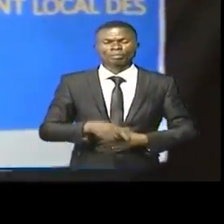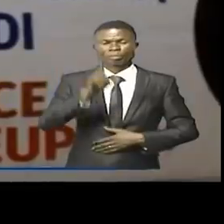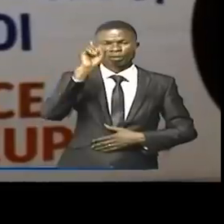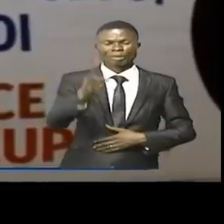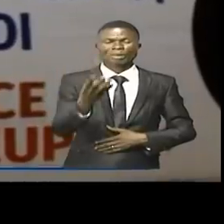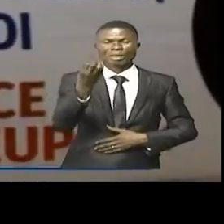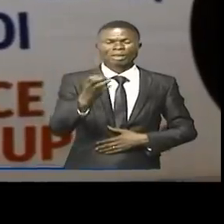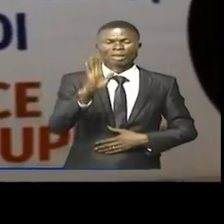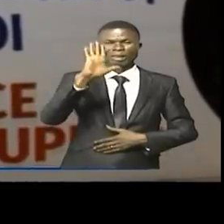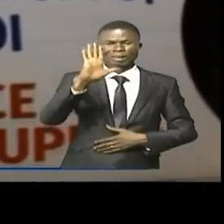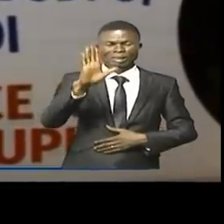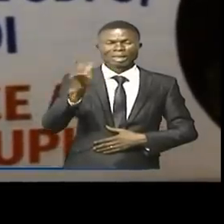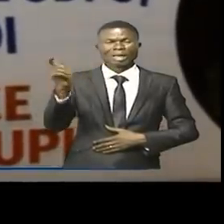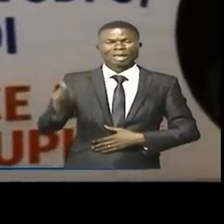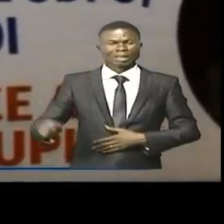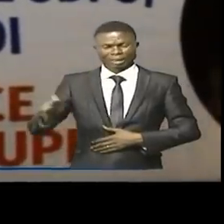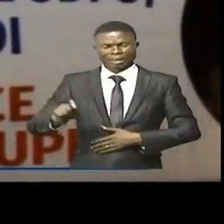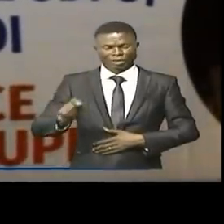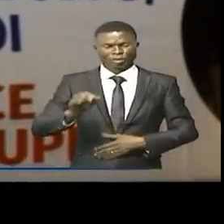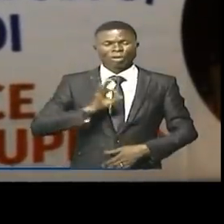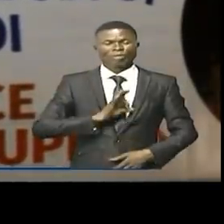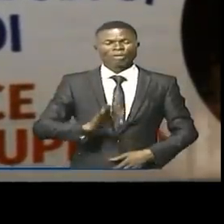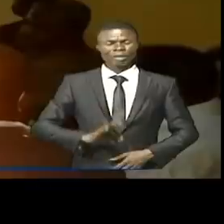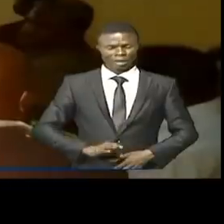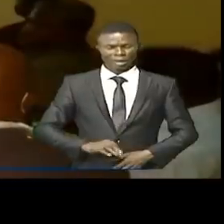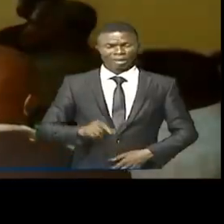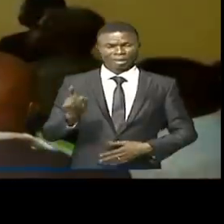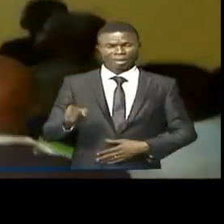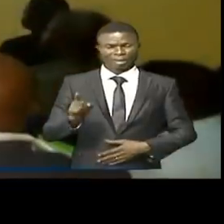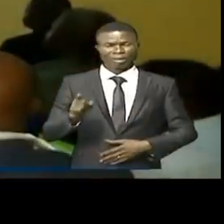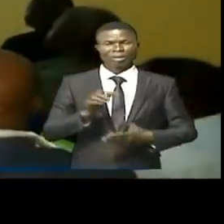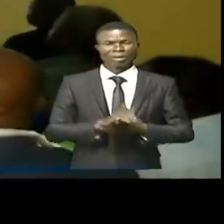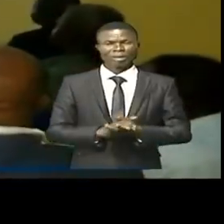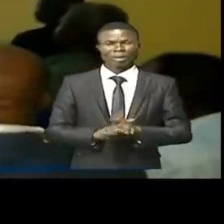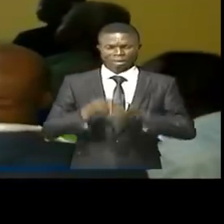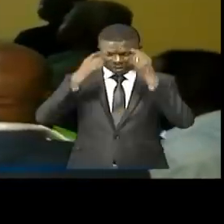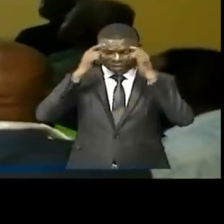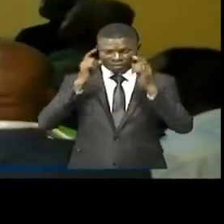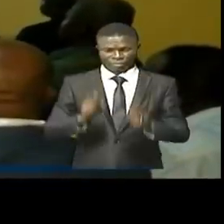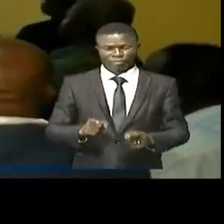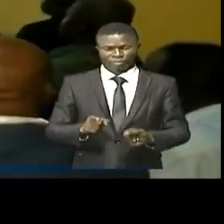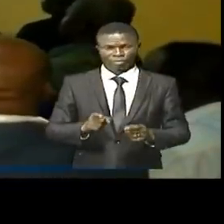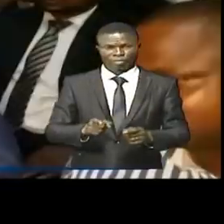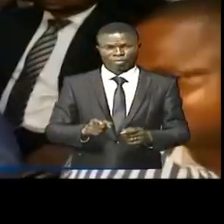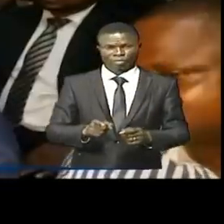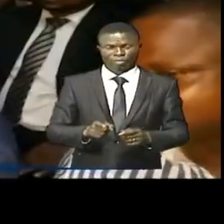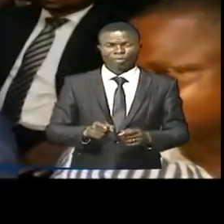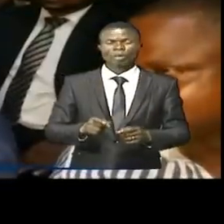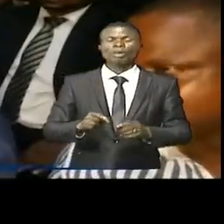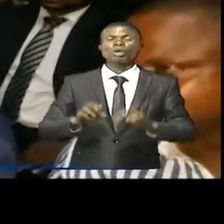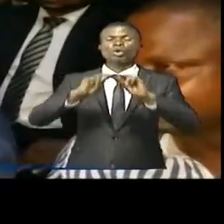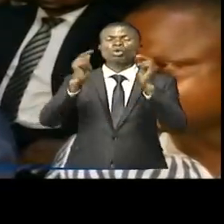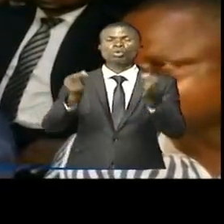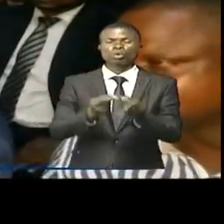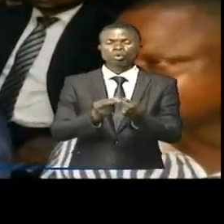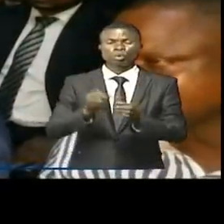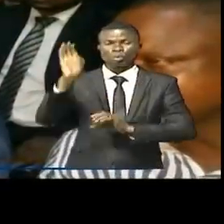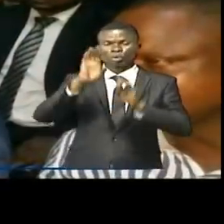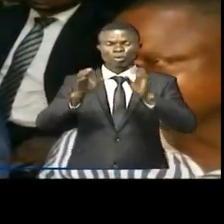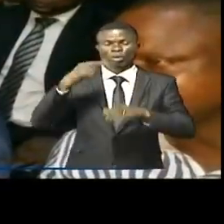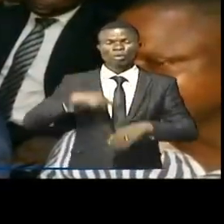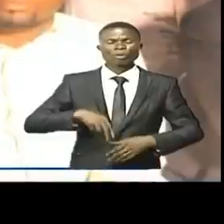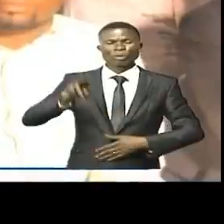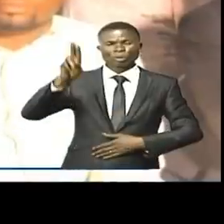territoires dits chef de l'état félix-antoine ses quais dit ils ont beau été passés au crible et par les cordes et l'élite scientifique de l'idée ps